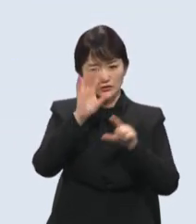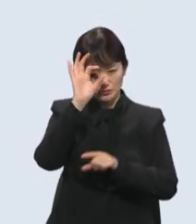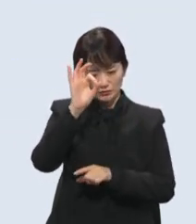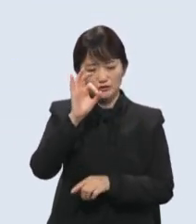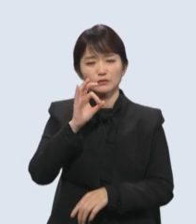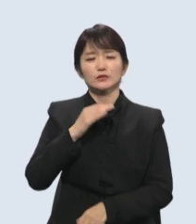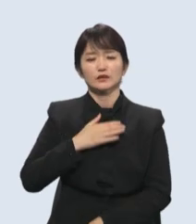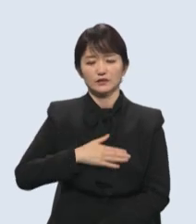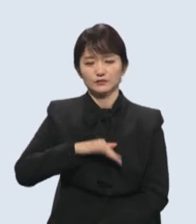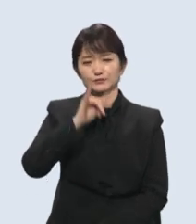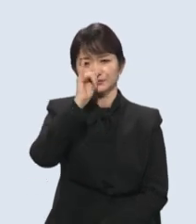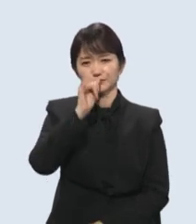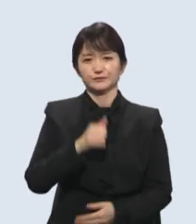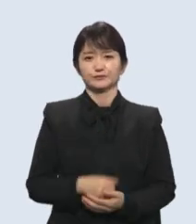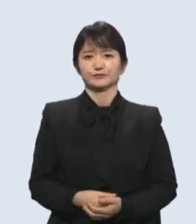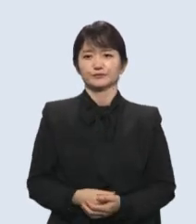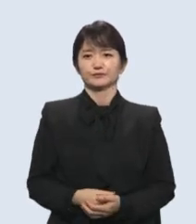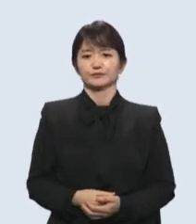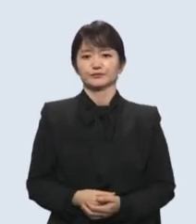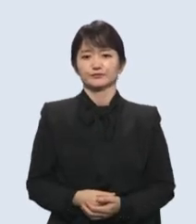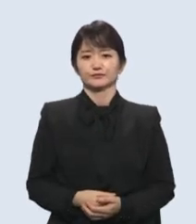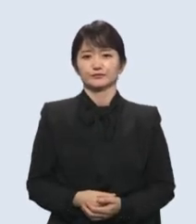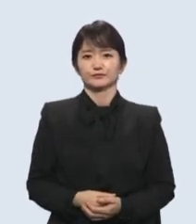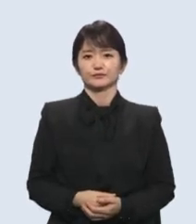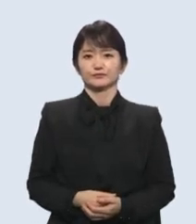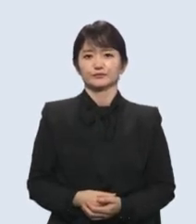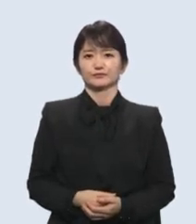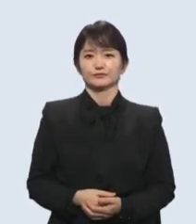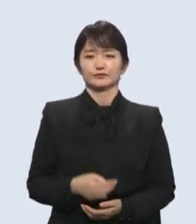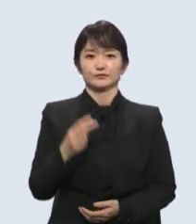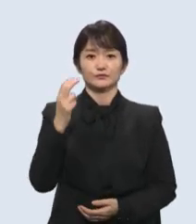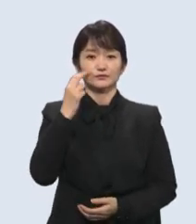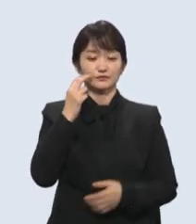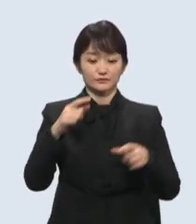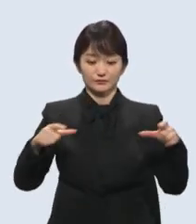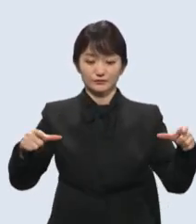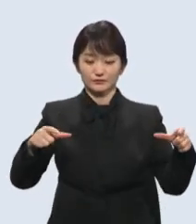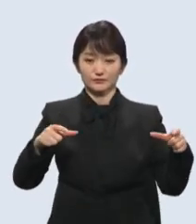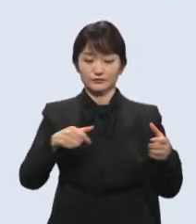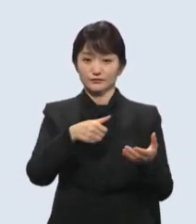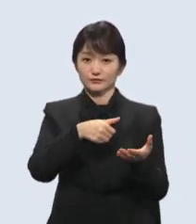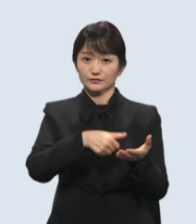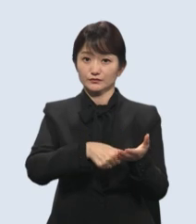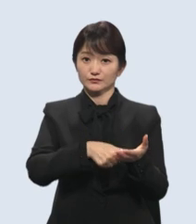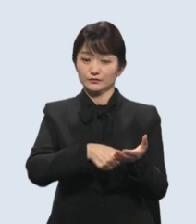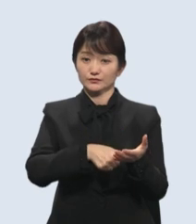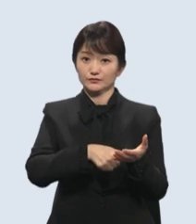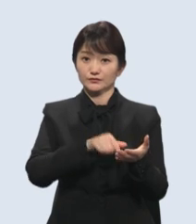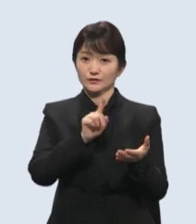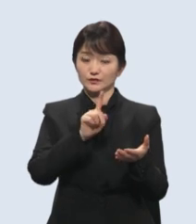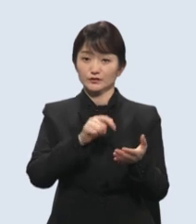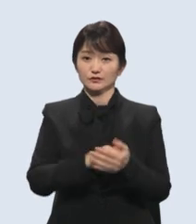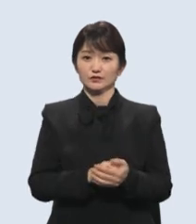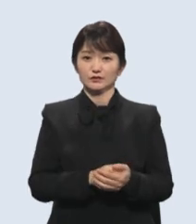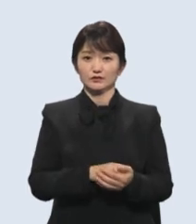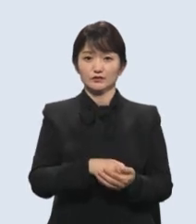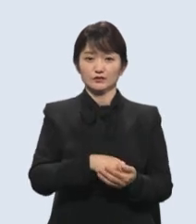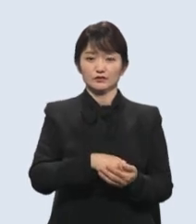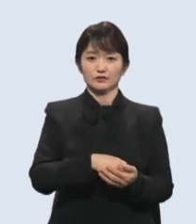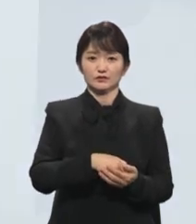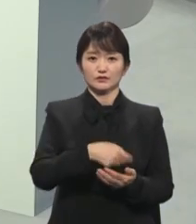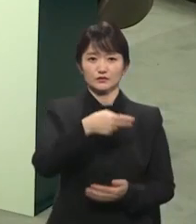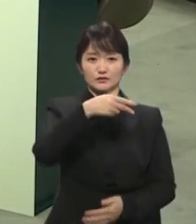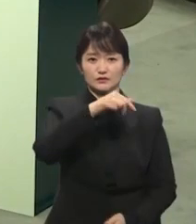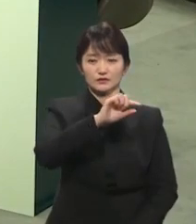알겠습니다 우리 평론가님은 어떻게 보셨어요네 뭐 송파의 민심에 대해서는 신인규 변호사님 큰일 하실 분이기 때문에 정확하신이라고 생각을